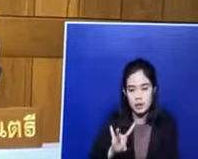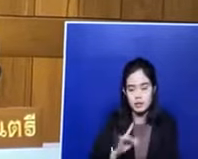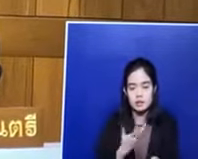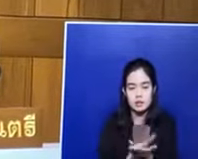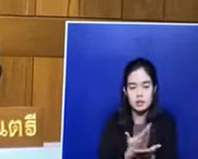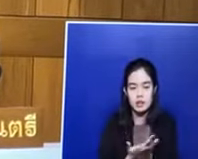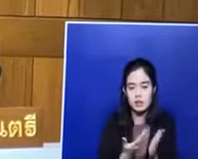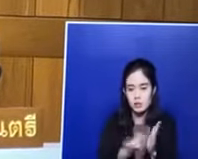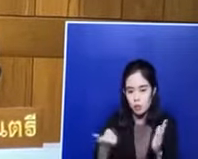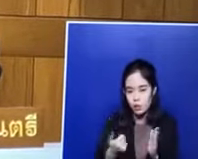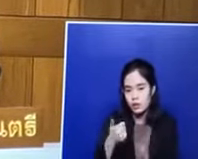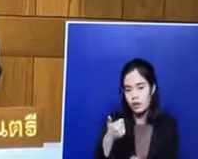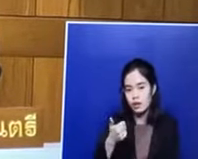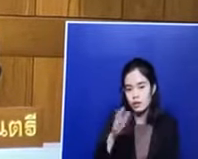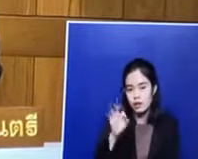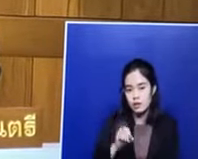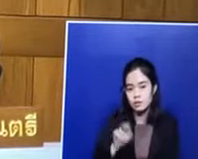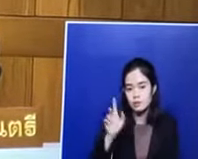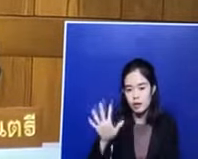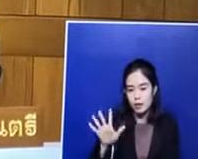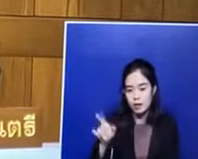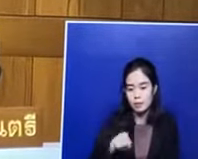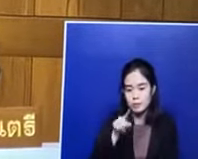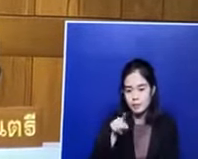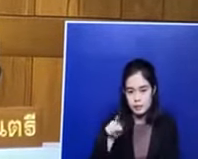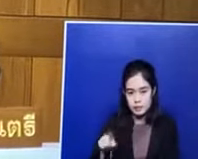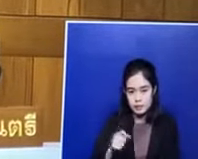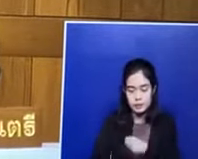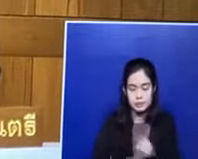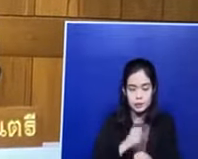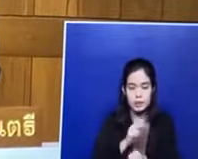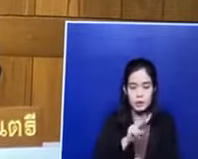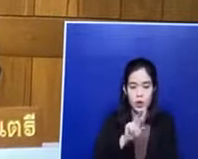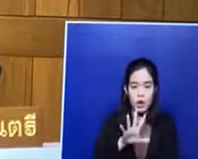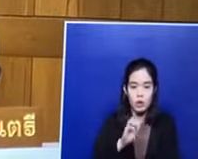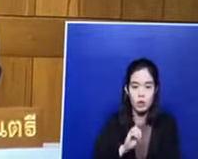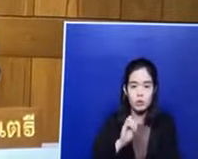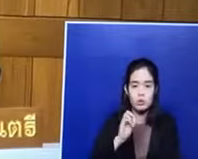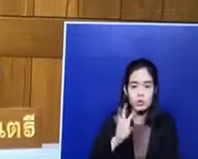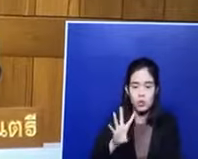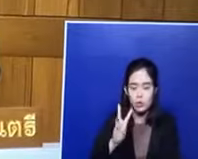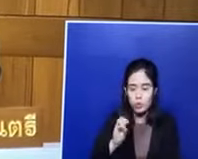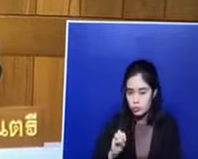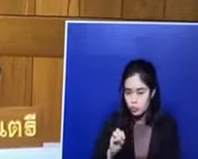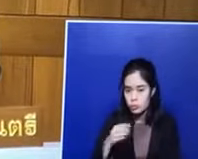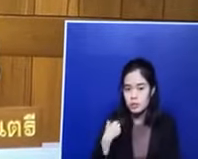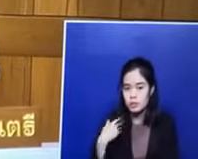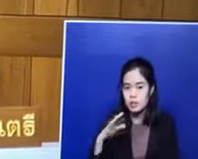95% 59ได้ 95% 60ได้ 96% 61ได้